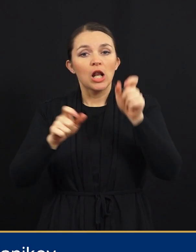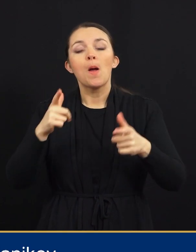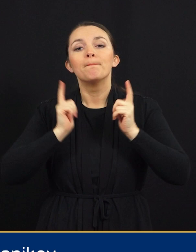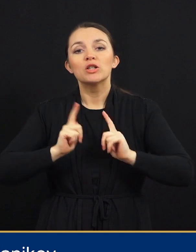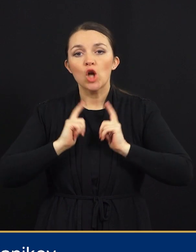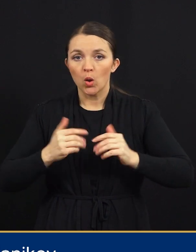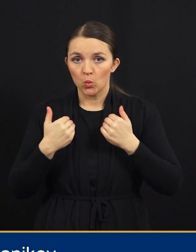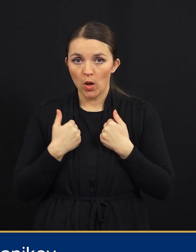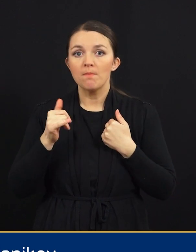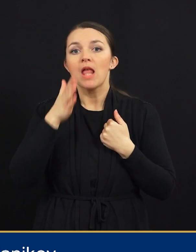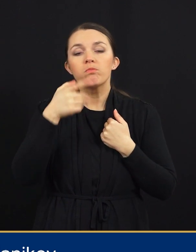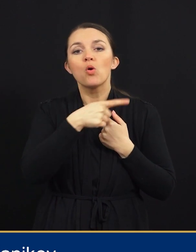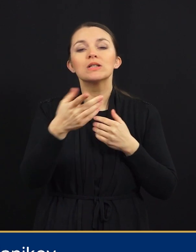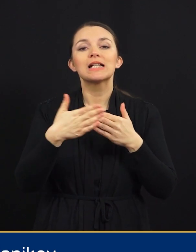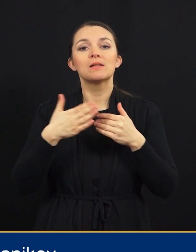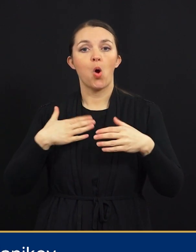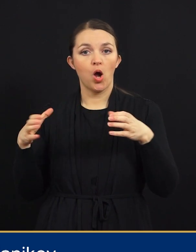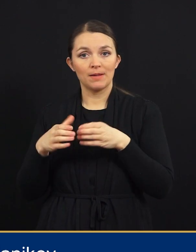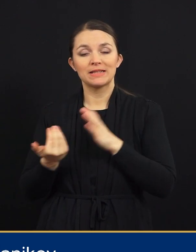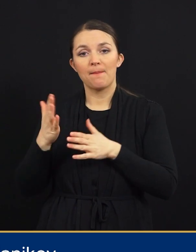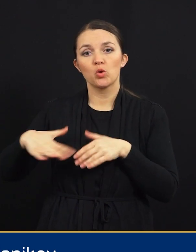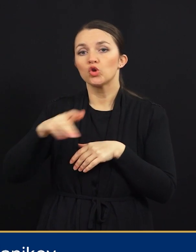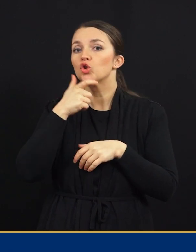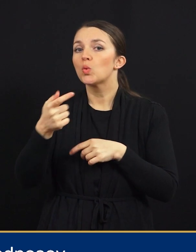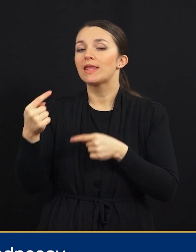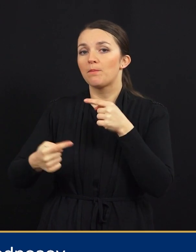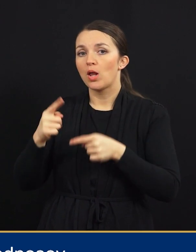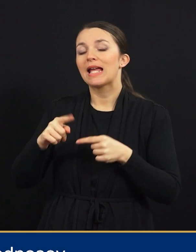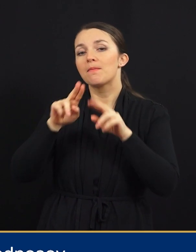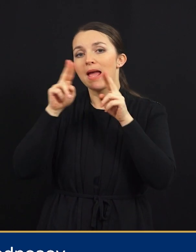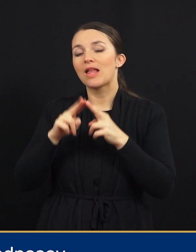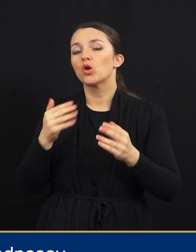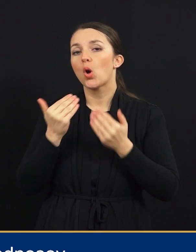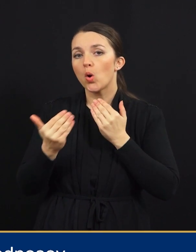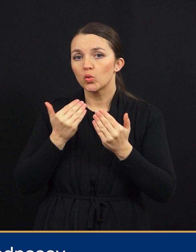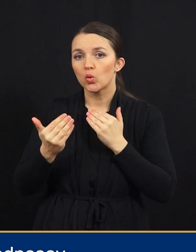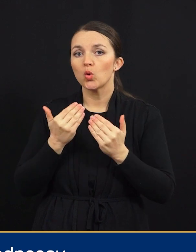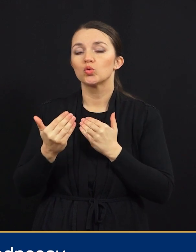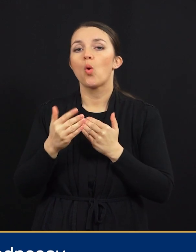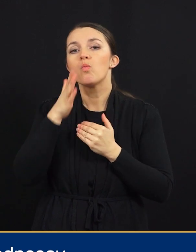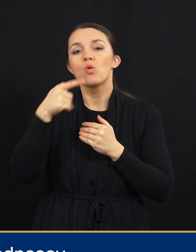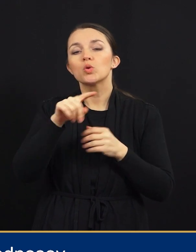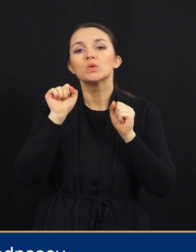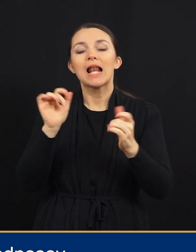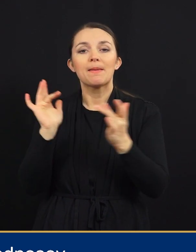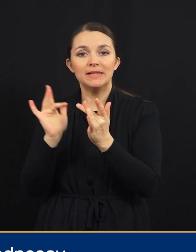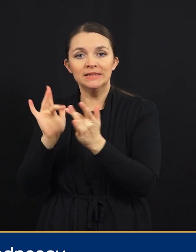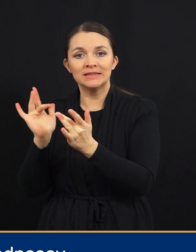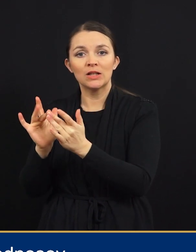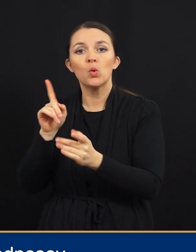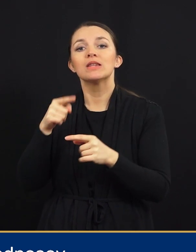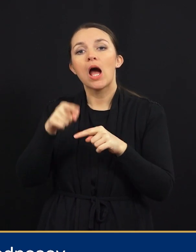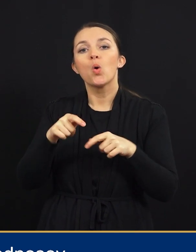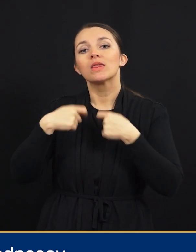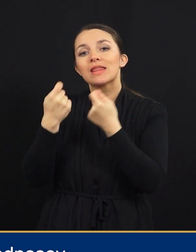veleposlanikov pričakujem, da boste z mojo ekipo za področje zunanje politike in mednarodnih odnosov v stalnem stiku in